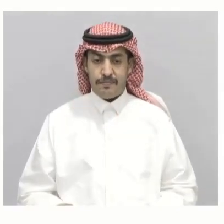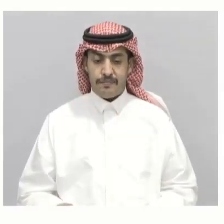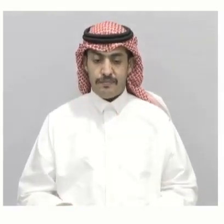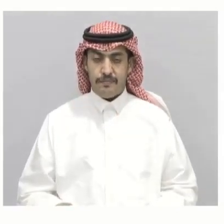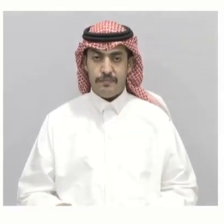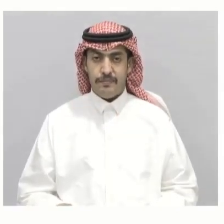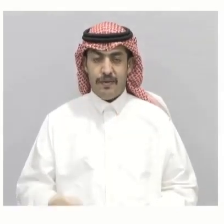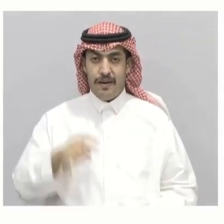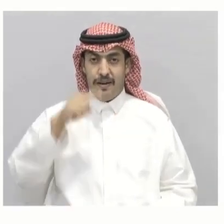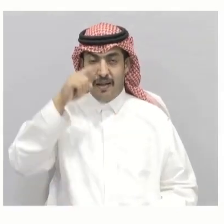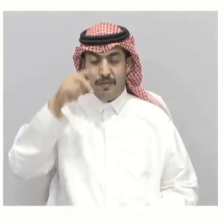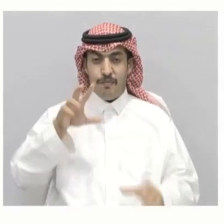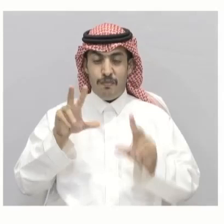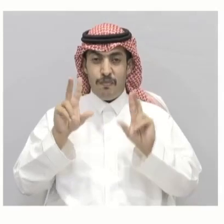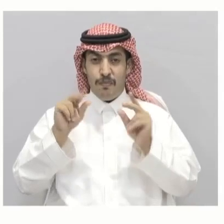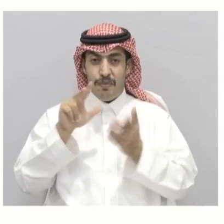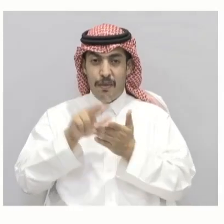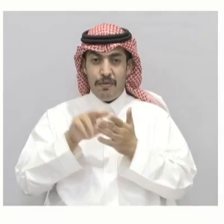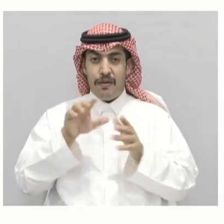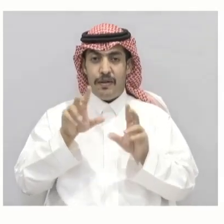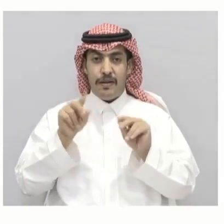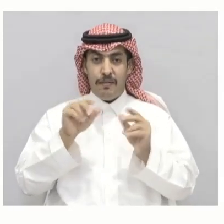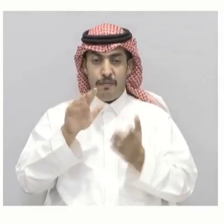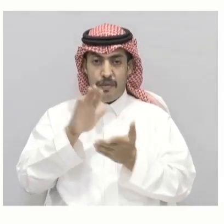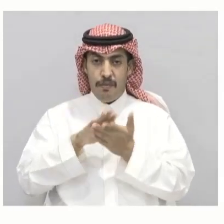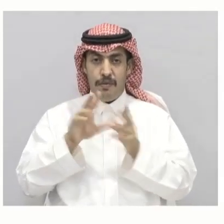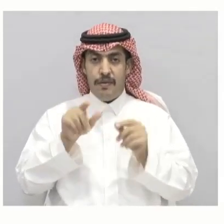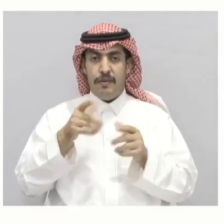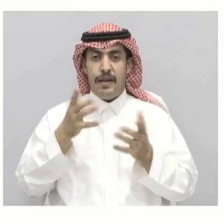واذا كانوا متطابقتين فلهما القياس